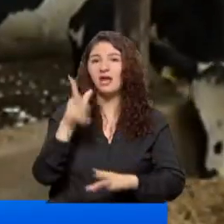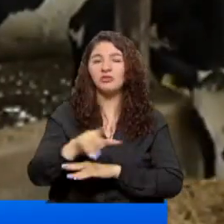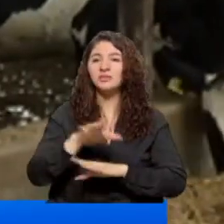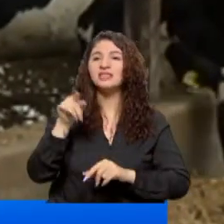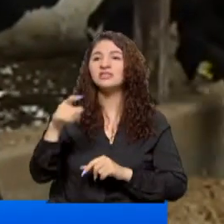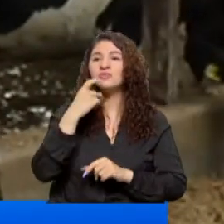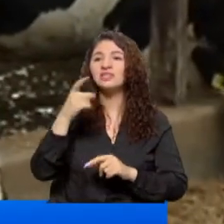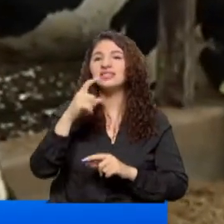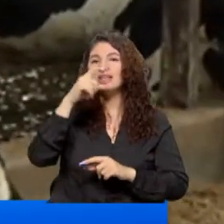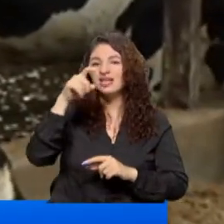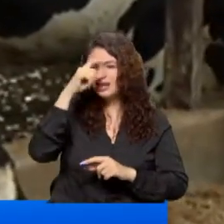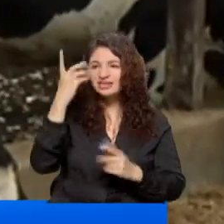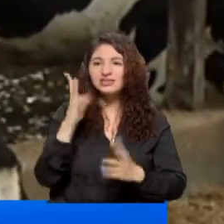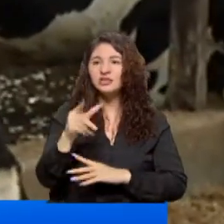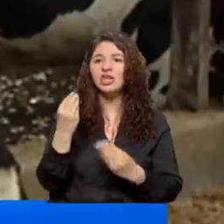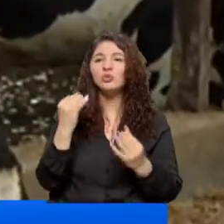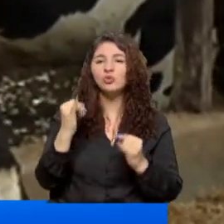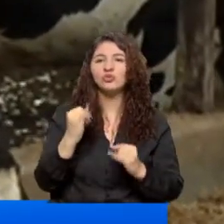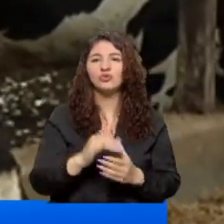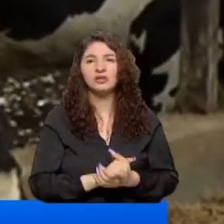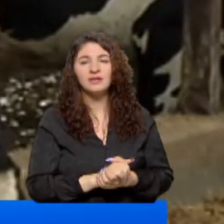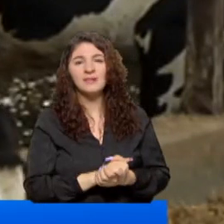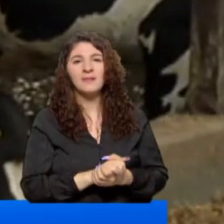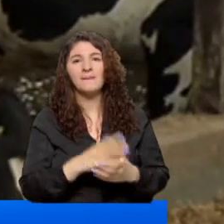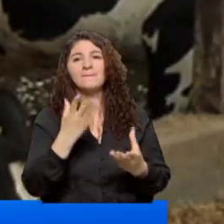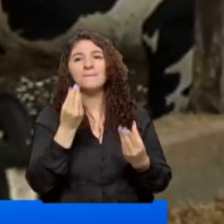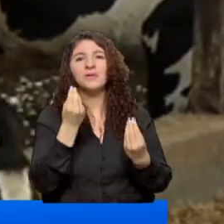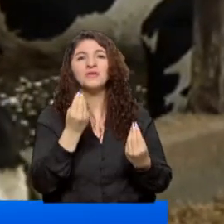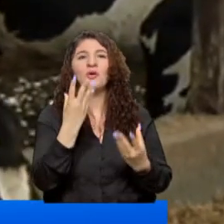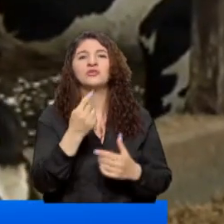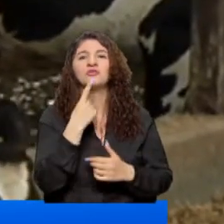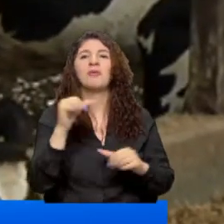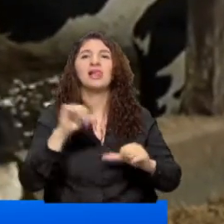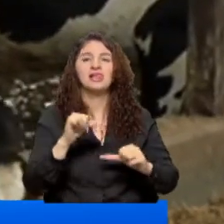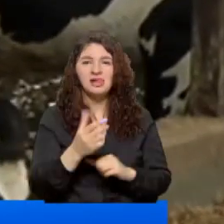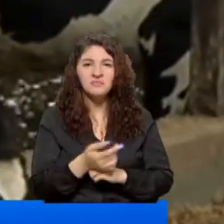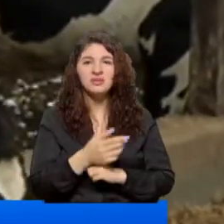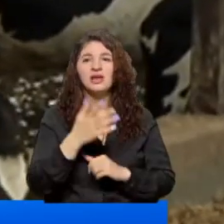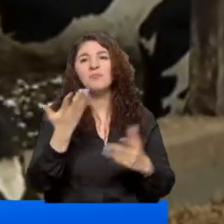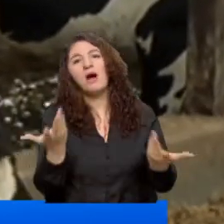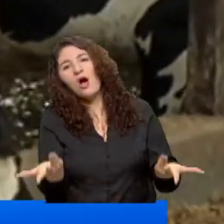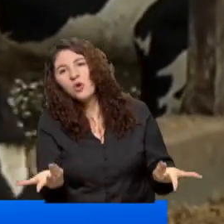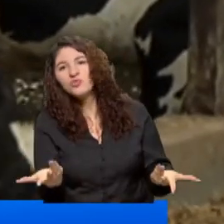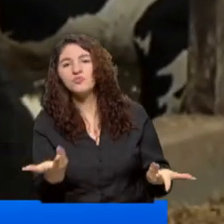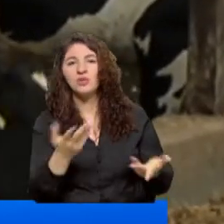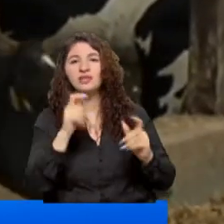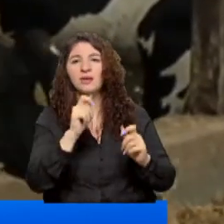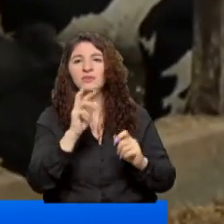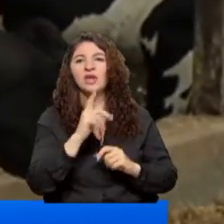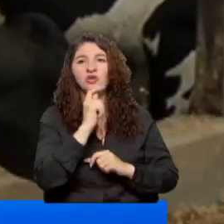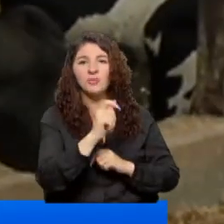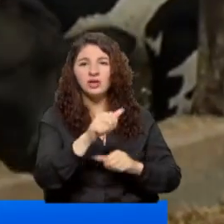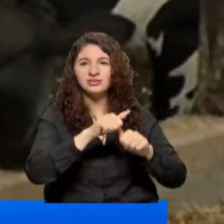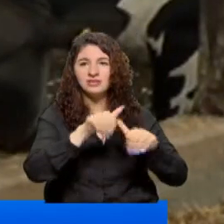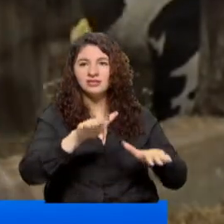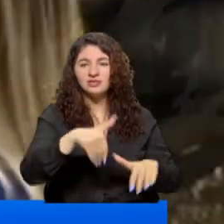geçirdik Siz bu yazı nasıl geçirdiniz iyi miydi kötü O çok iyi olduğu söylenemez malum yaptığımız